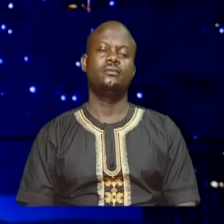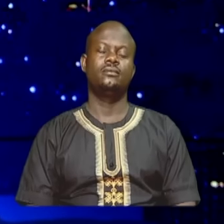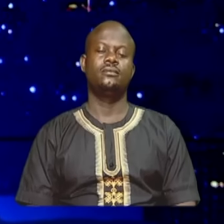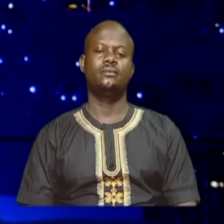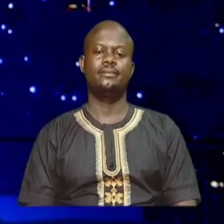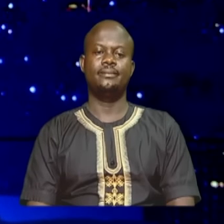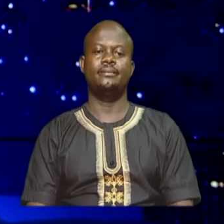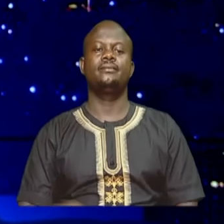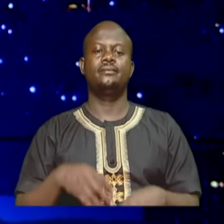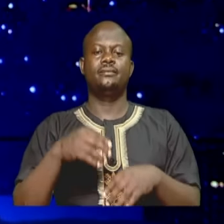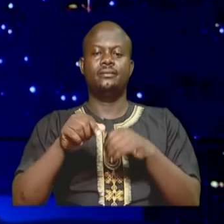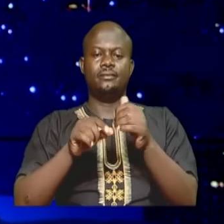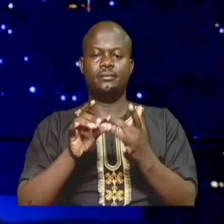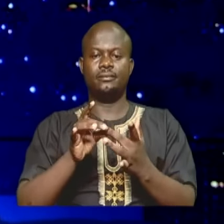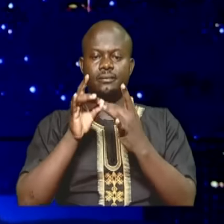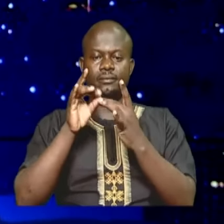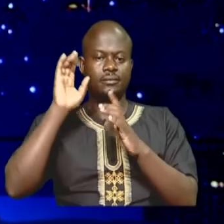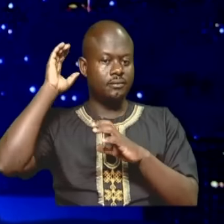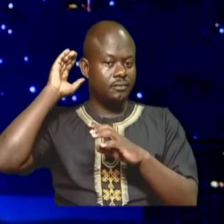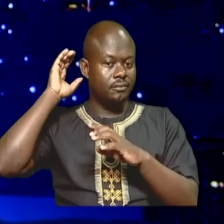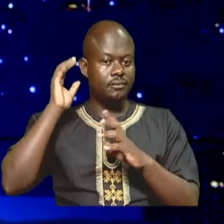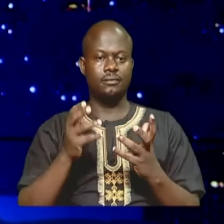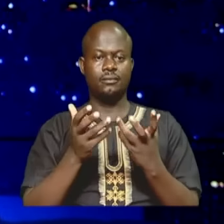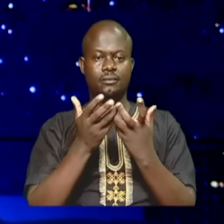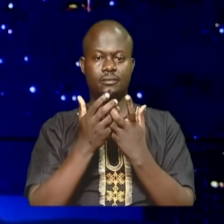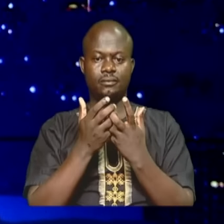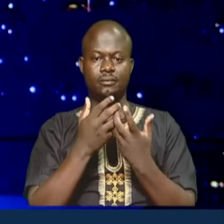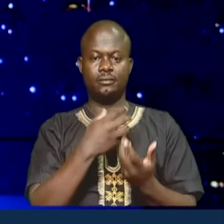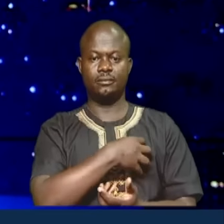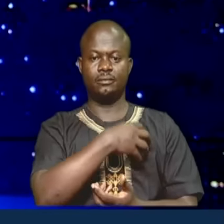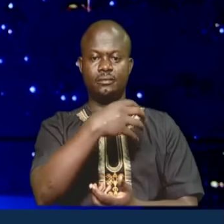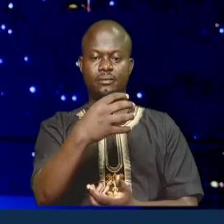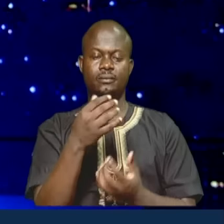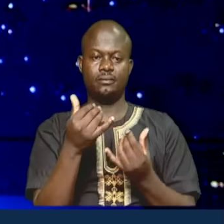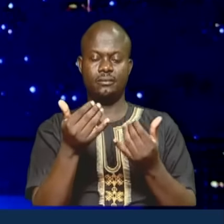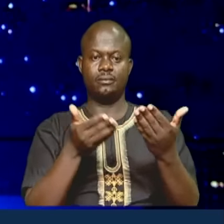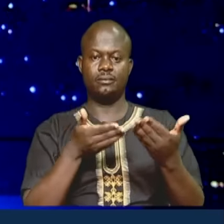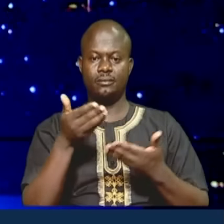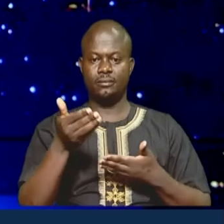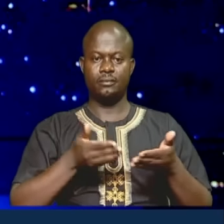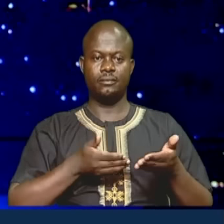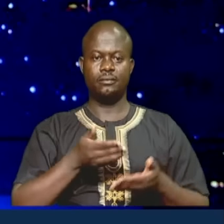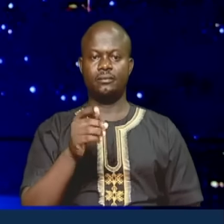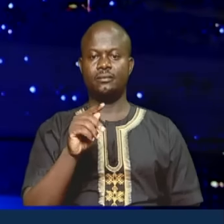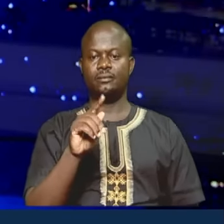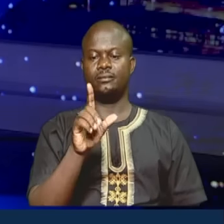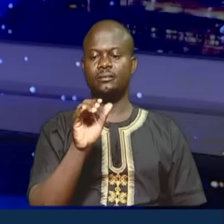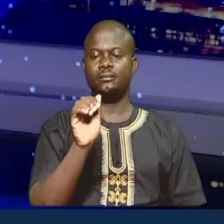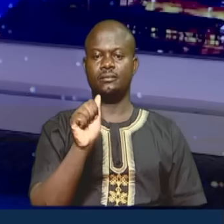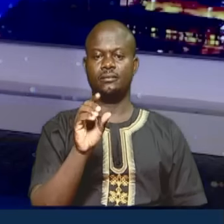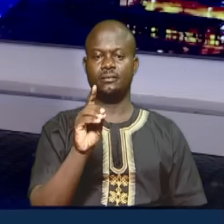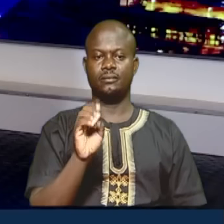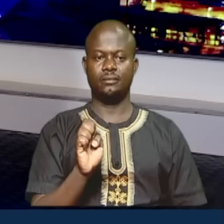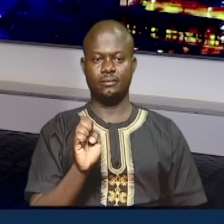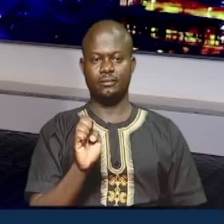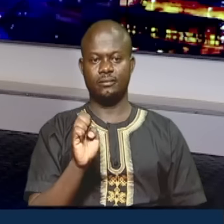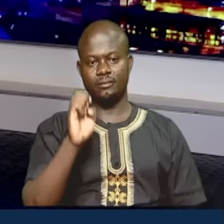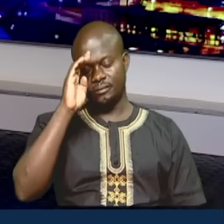Dukomereje mu gice cyihariye ku makuru ajyanye n'ubukungu muri studio ndi kumwe na Placide Ngirishuti. Placide